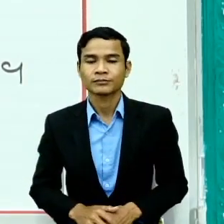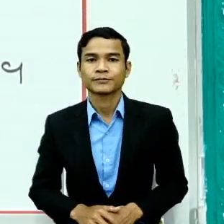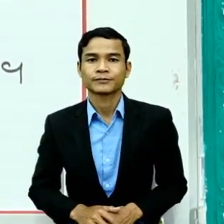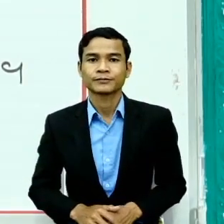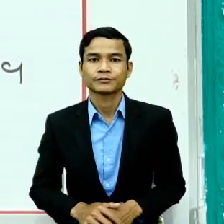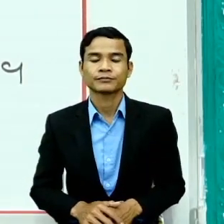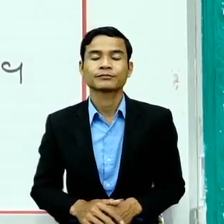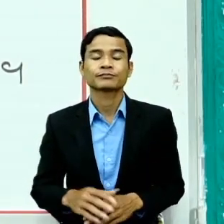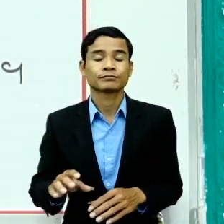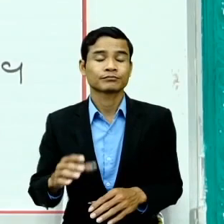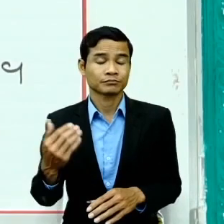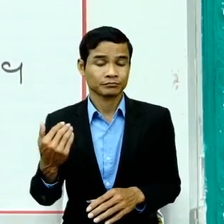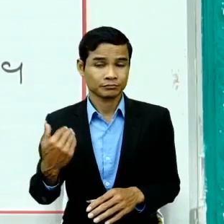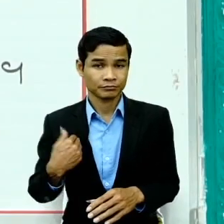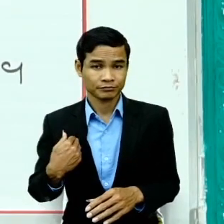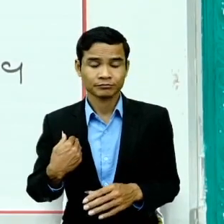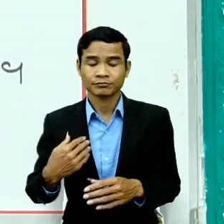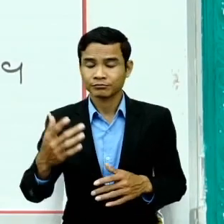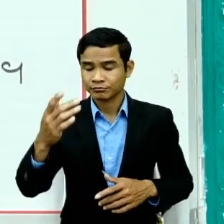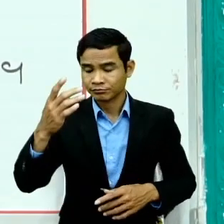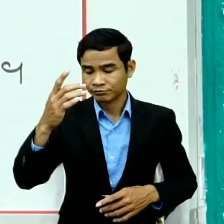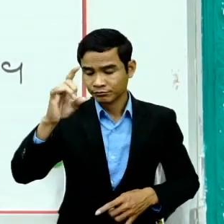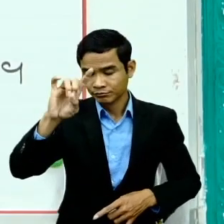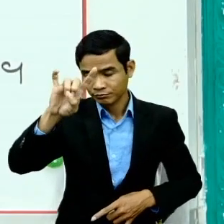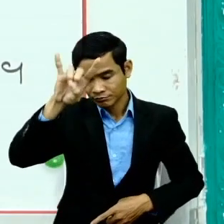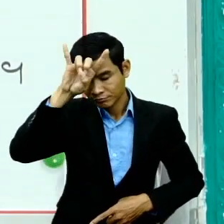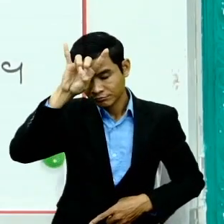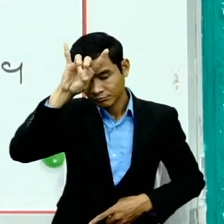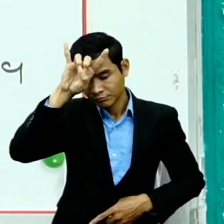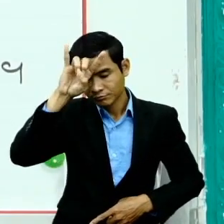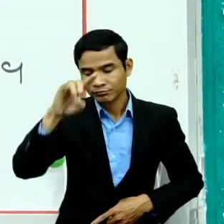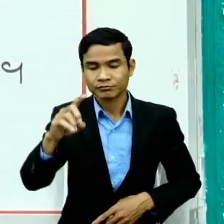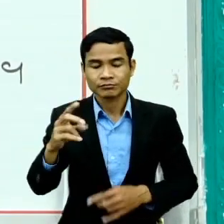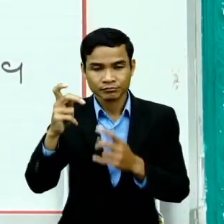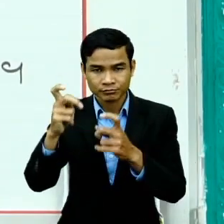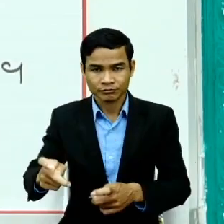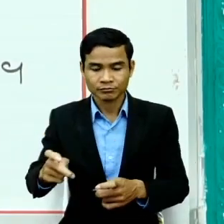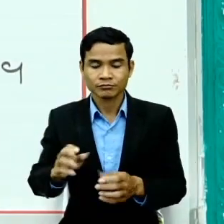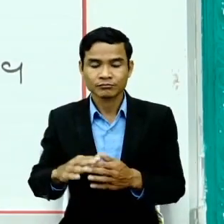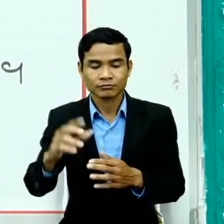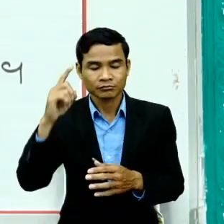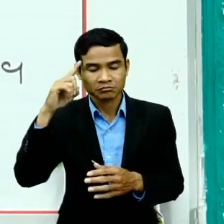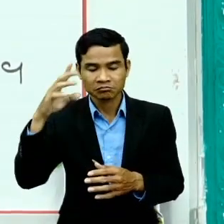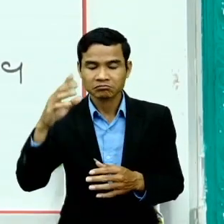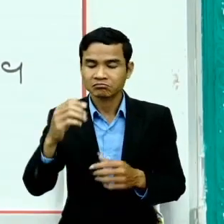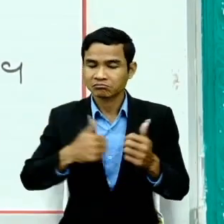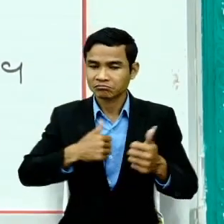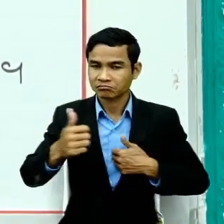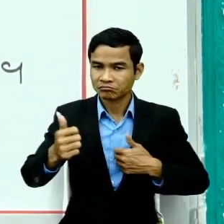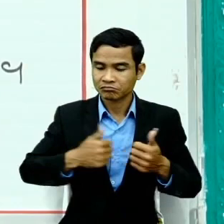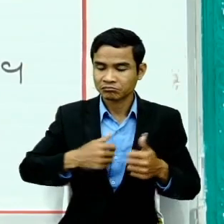tố miên trùng ngư tầm cát quát mình che tổn tại